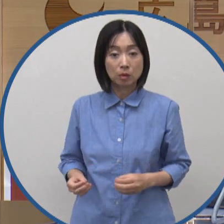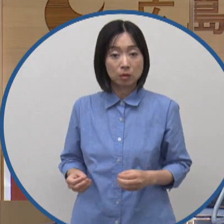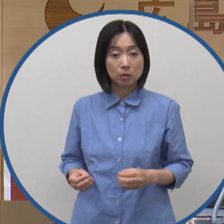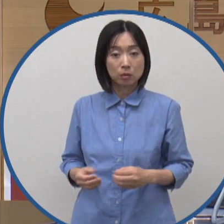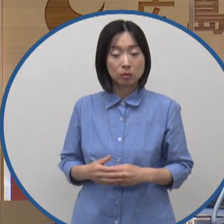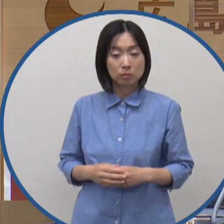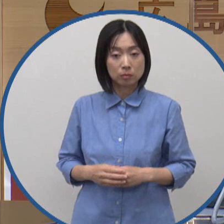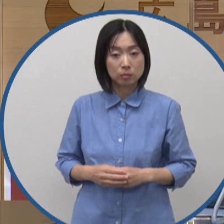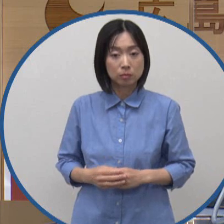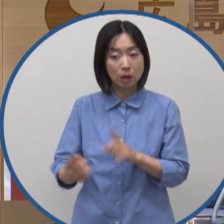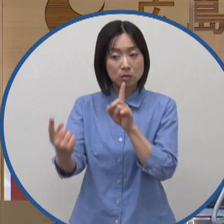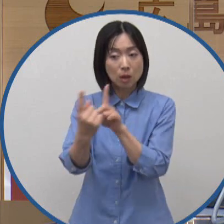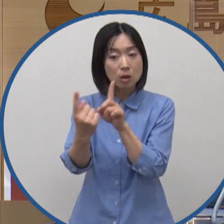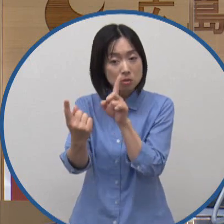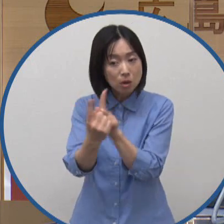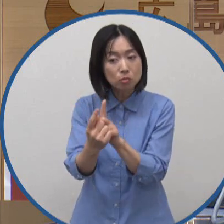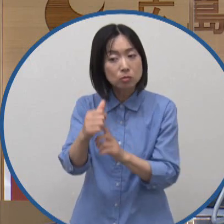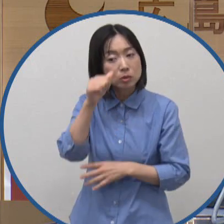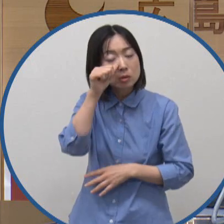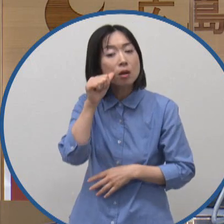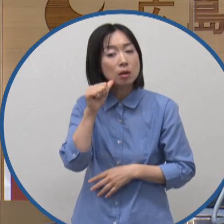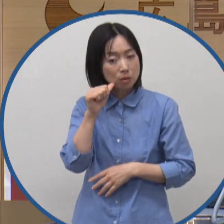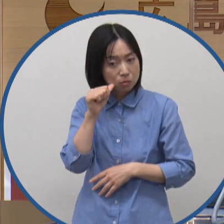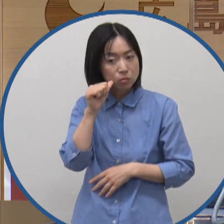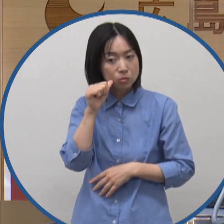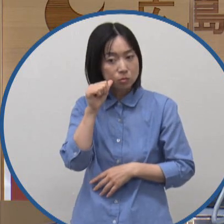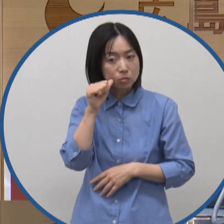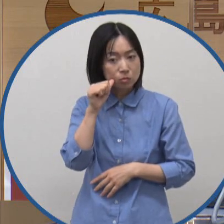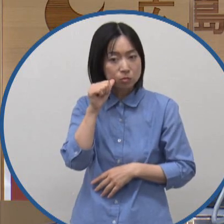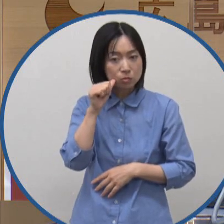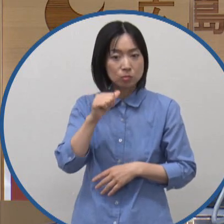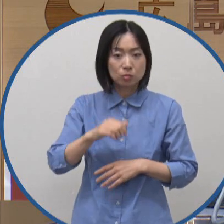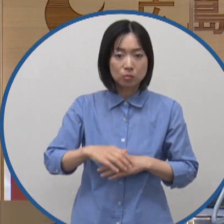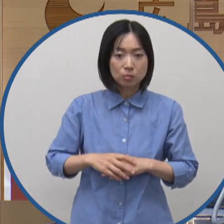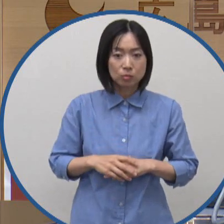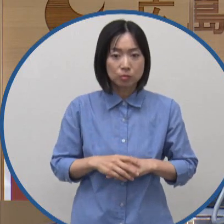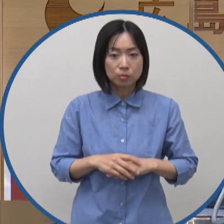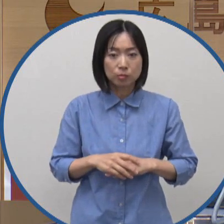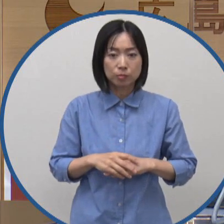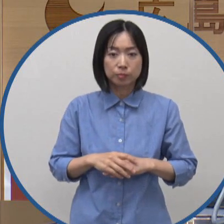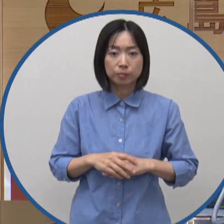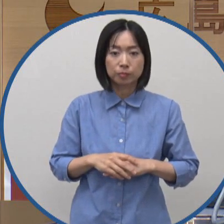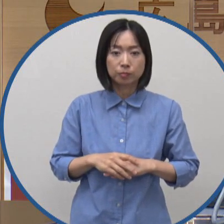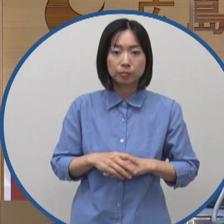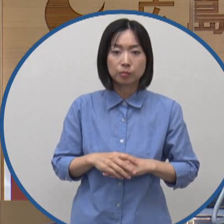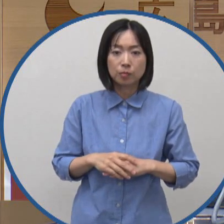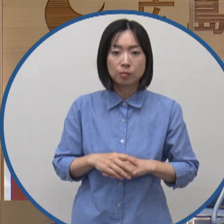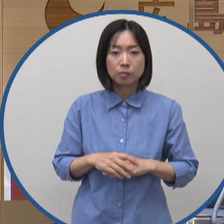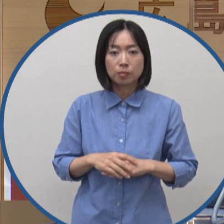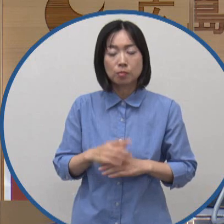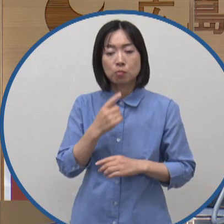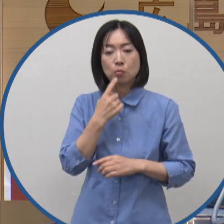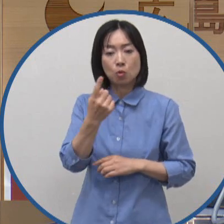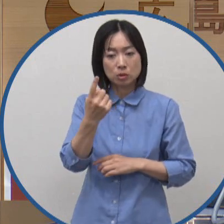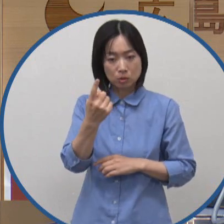染対策慣れみたいなことが起きつつあってですね、そこにもう一度